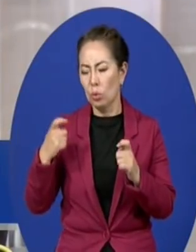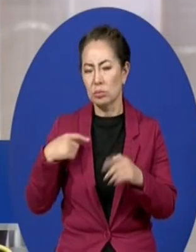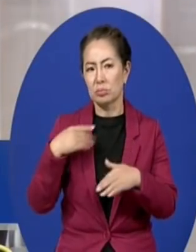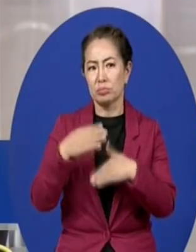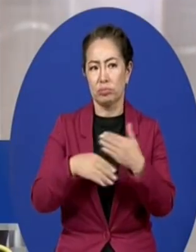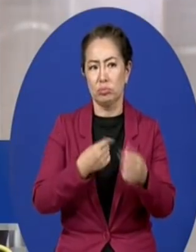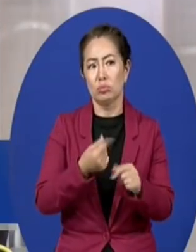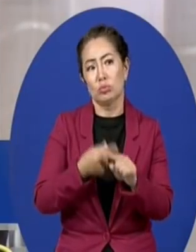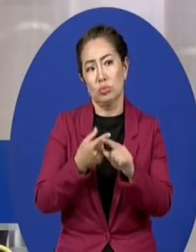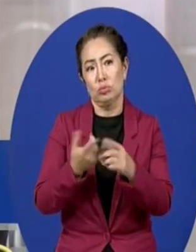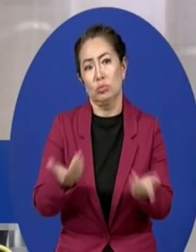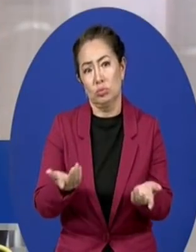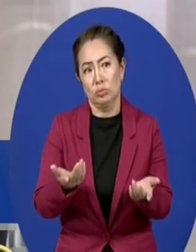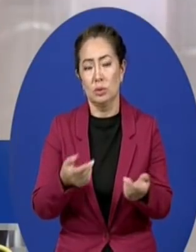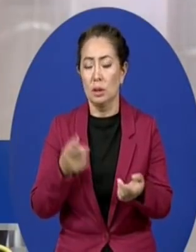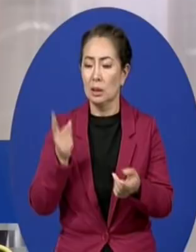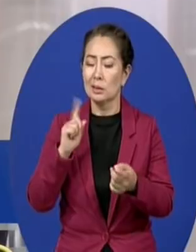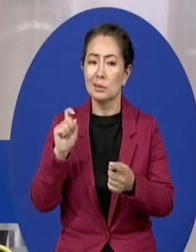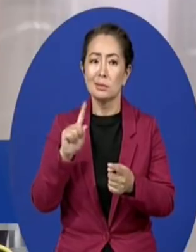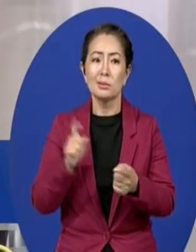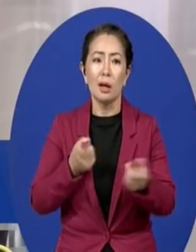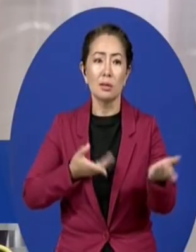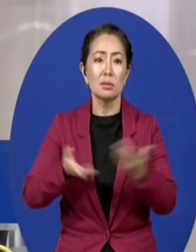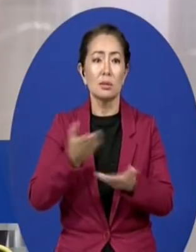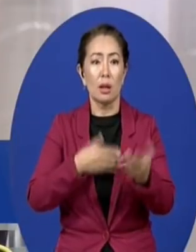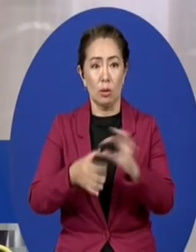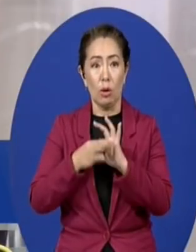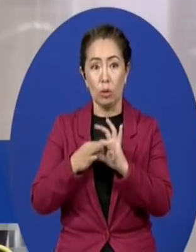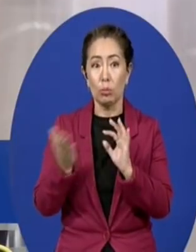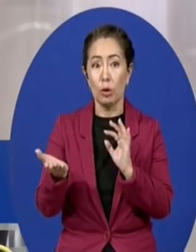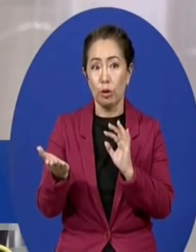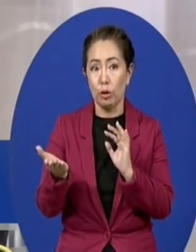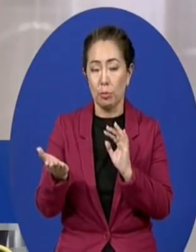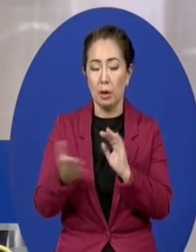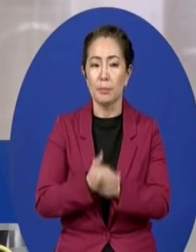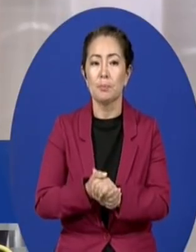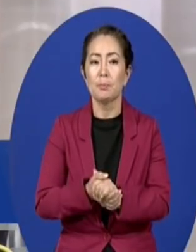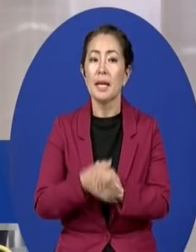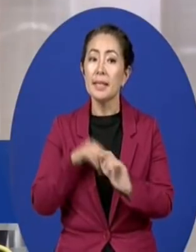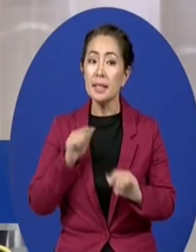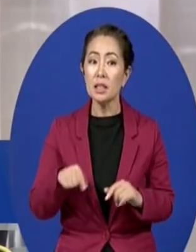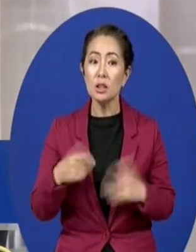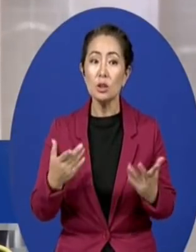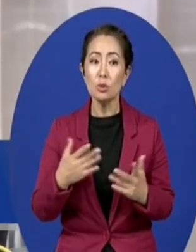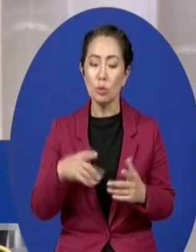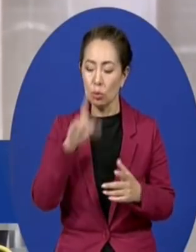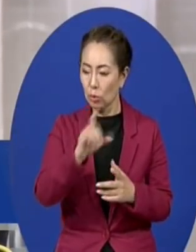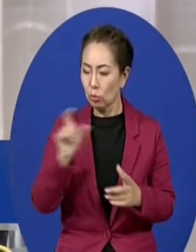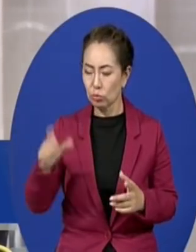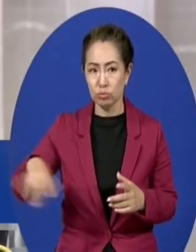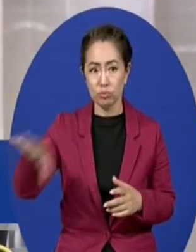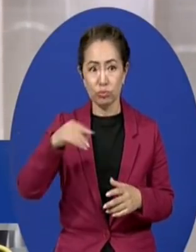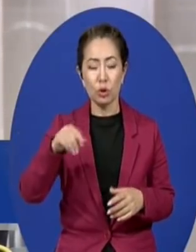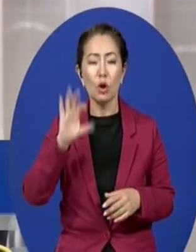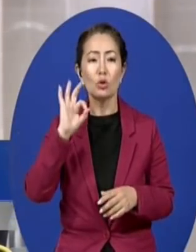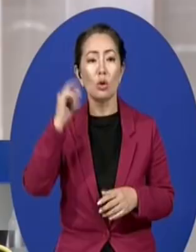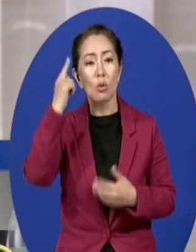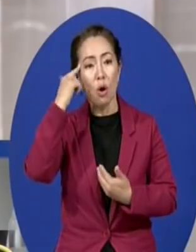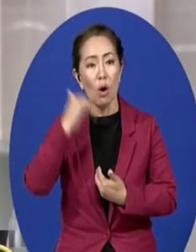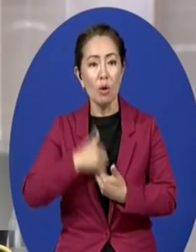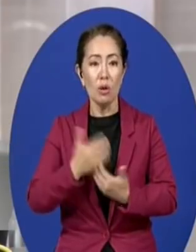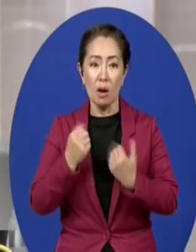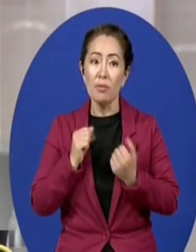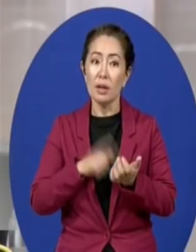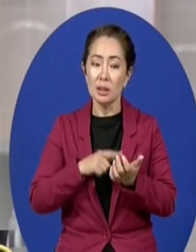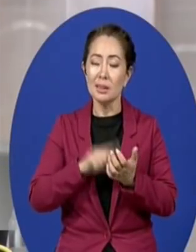явна. Одоо зах зээлийн зарчим гэж ойлгож байгаа. За энэ дээр бол одоо хэрэглэгчд маань бас зөвөр ойлгох хэрэгтэй.